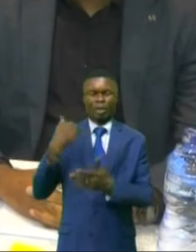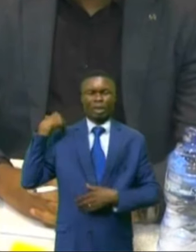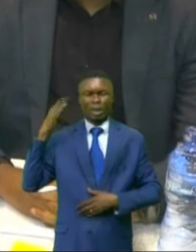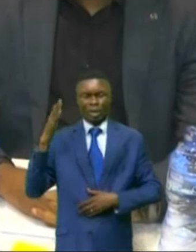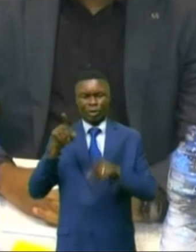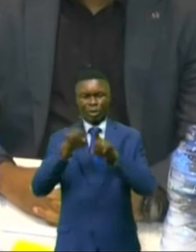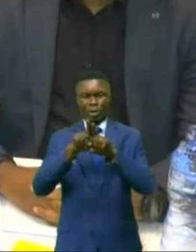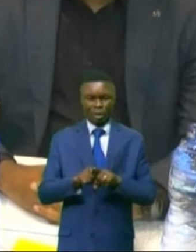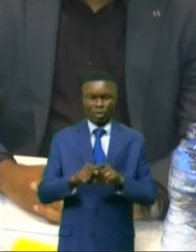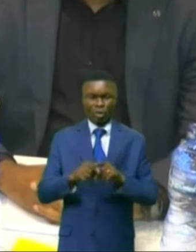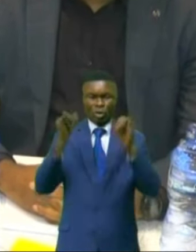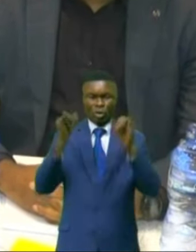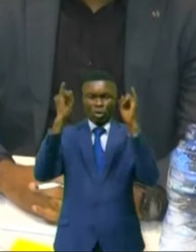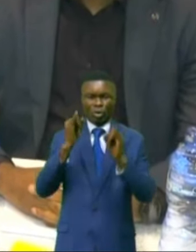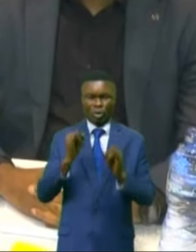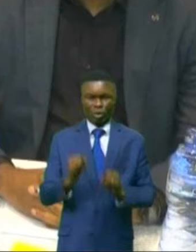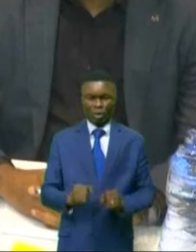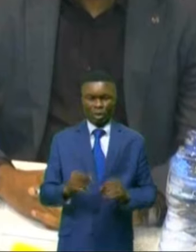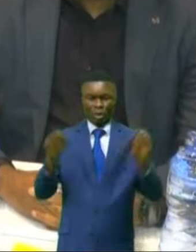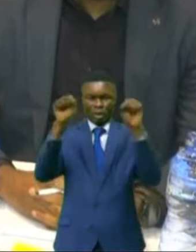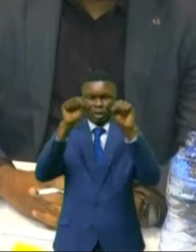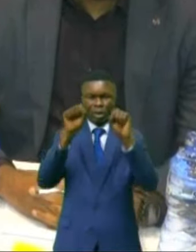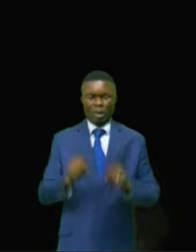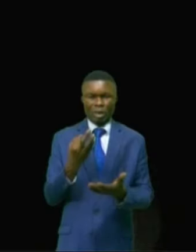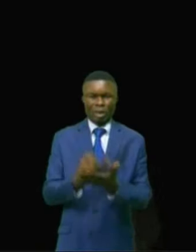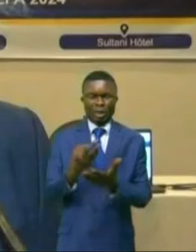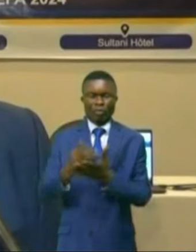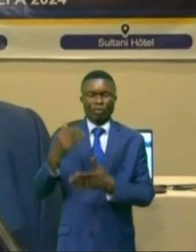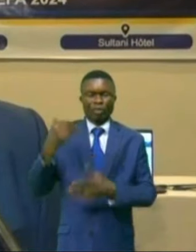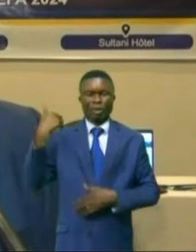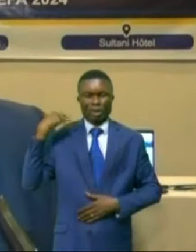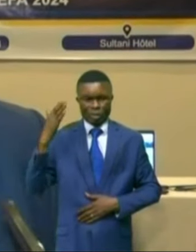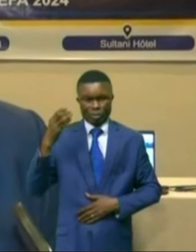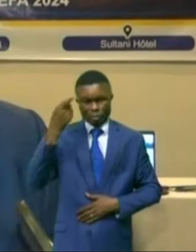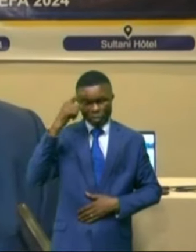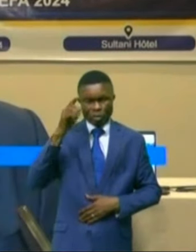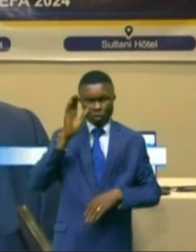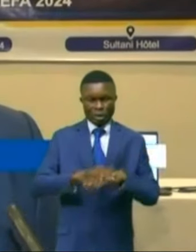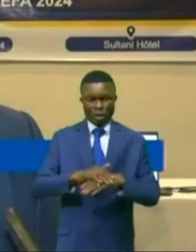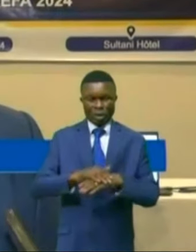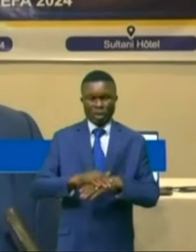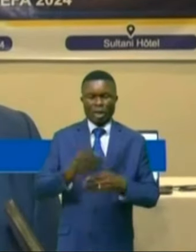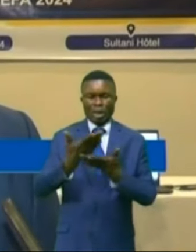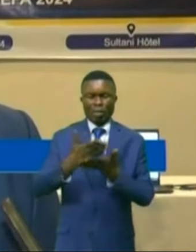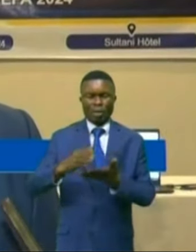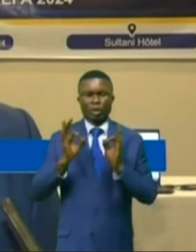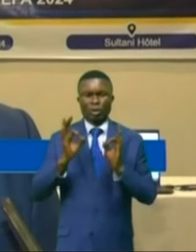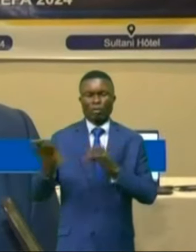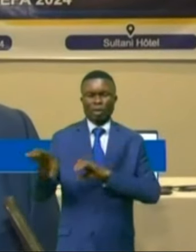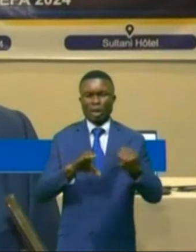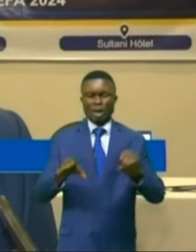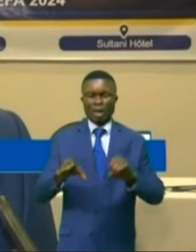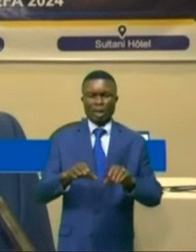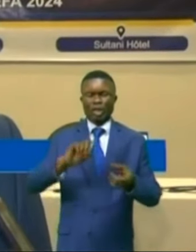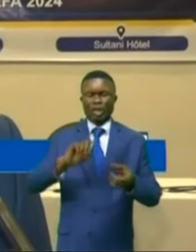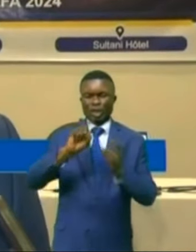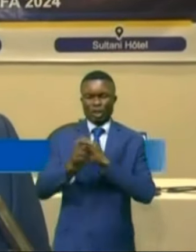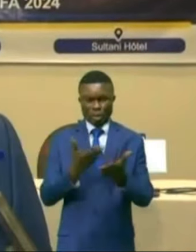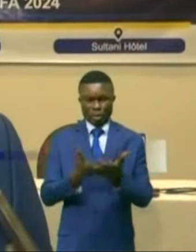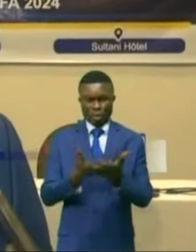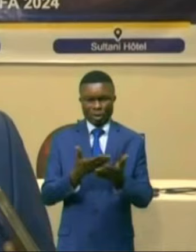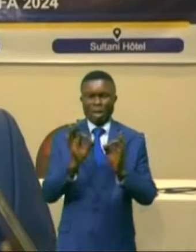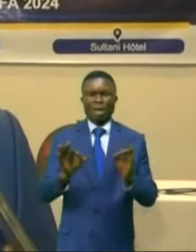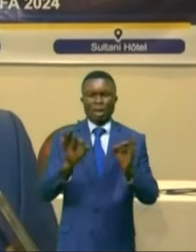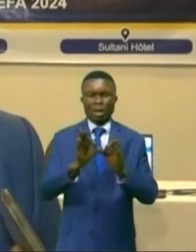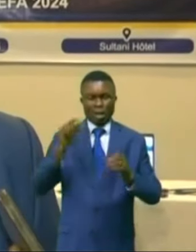la numérisation du système des finances publiques. Pour entamer le nouveau cycle des actions de réforme à mener, il a été important